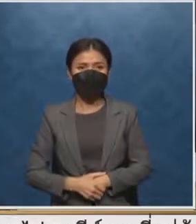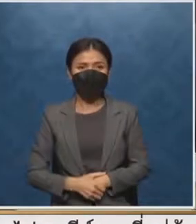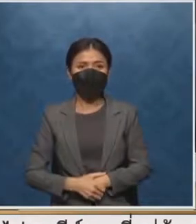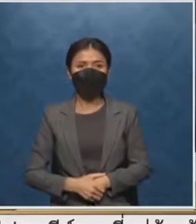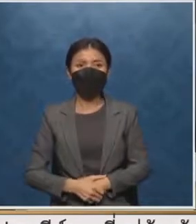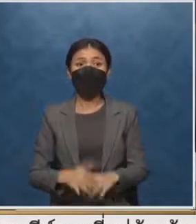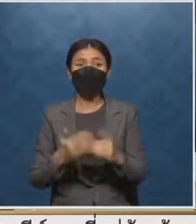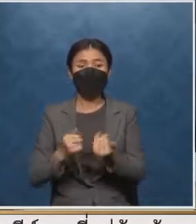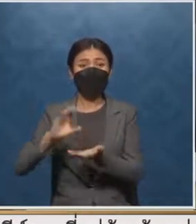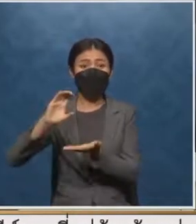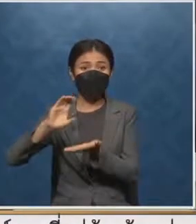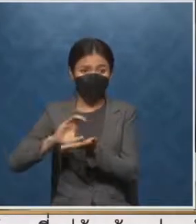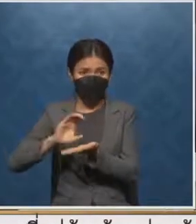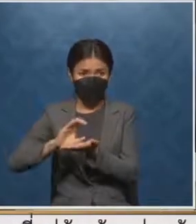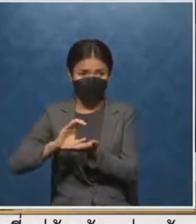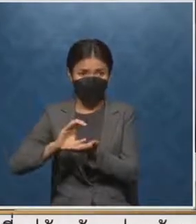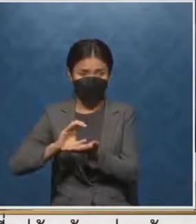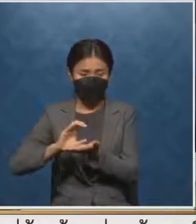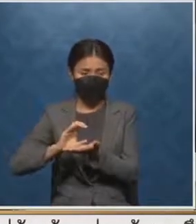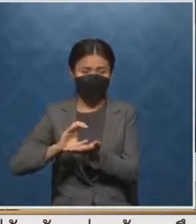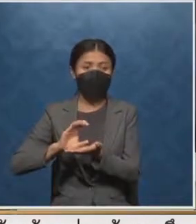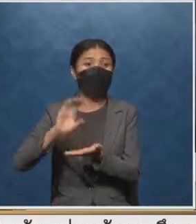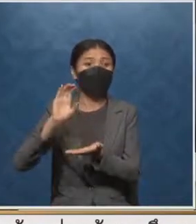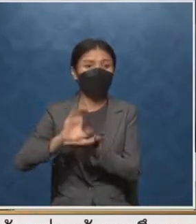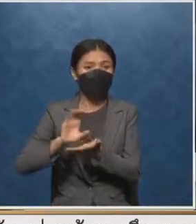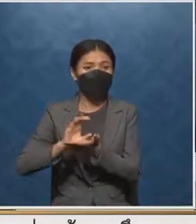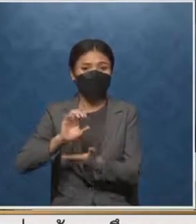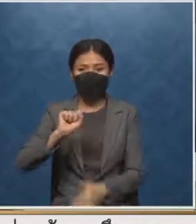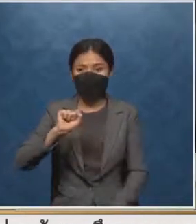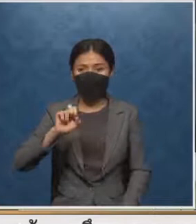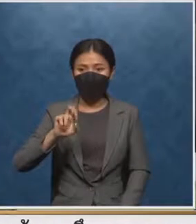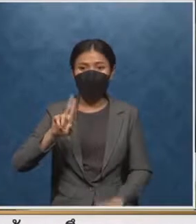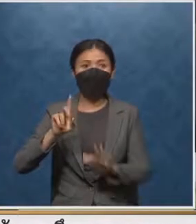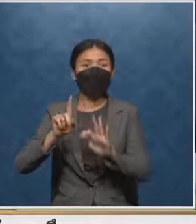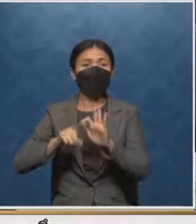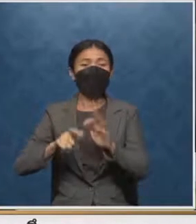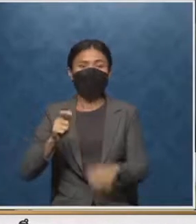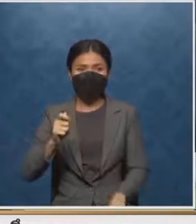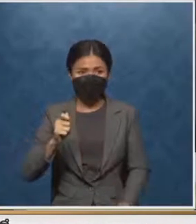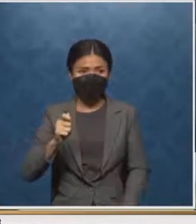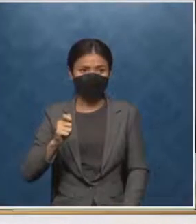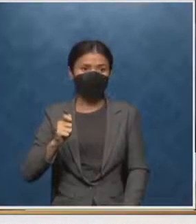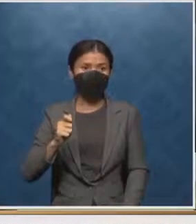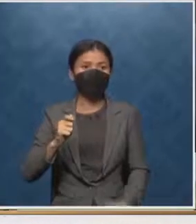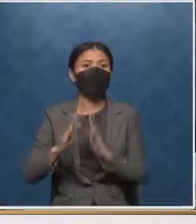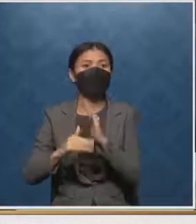ที่จัดทำรูปเล่มและก็รายงานอย่างกระทัดรัดนะครับ